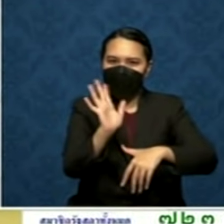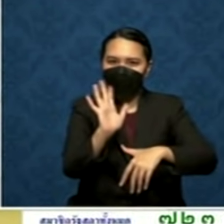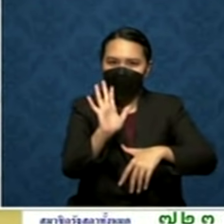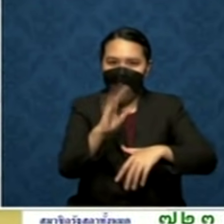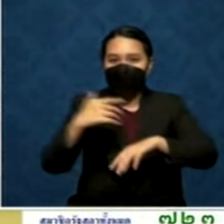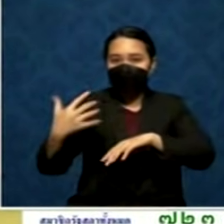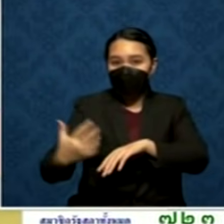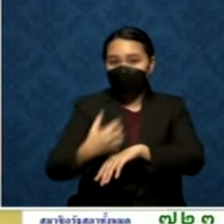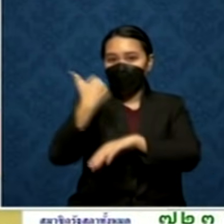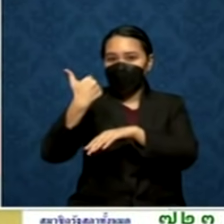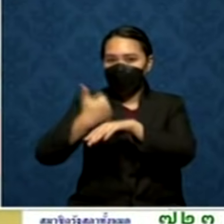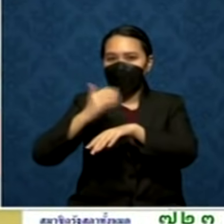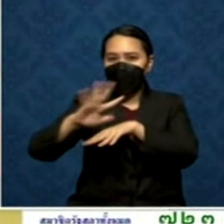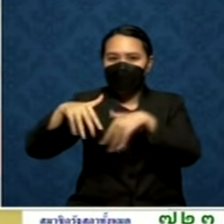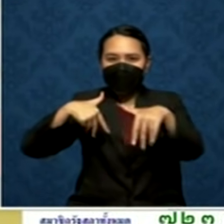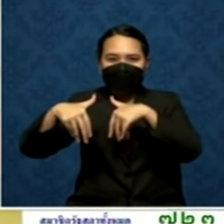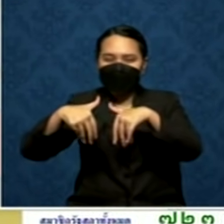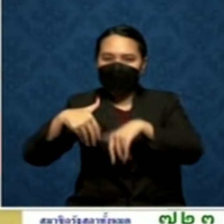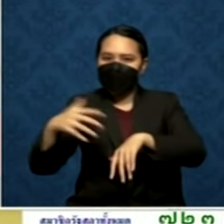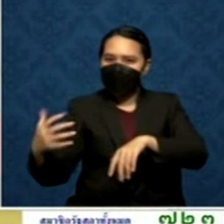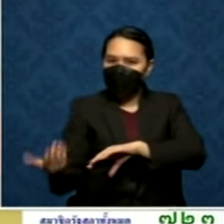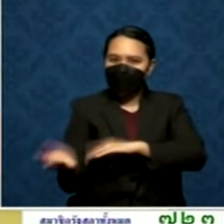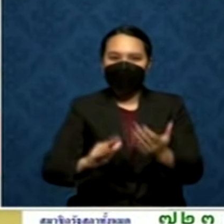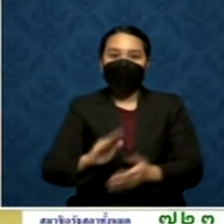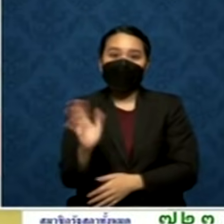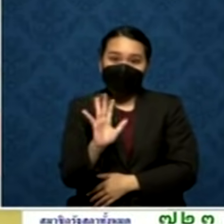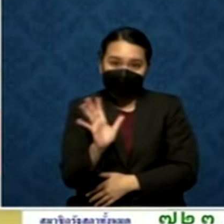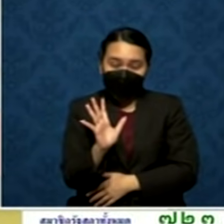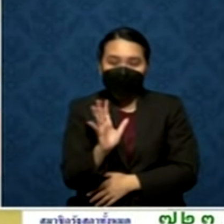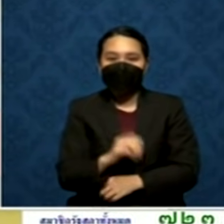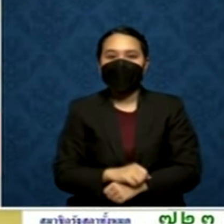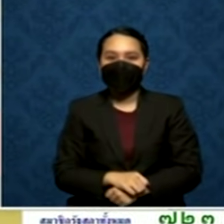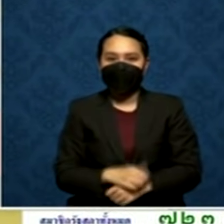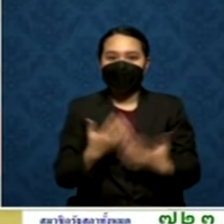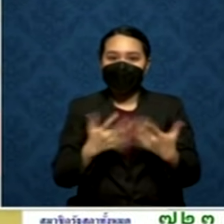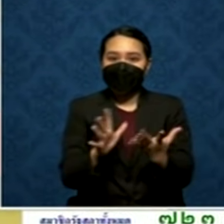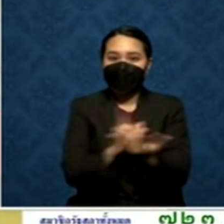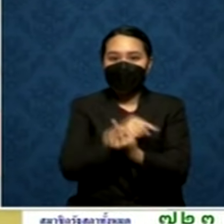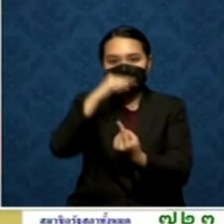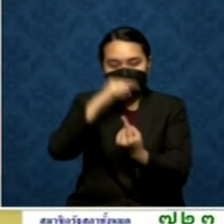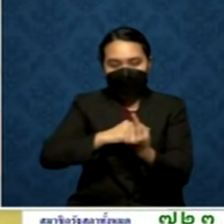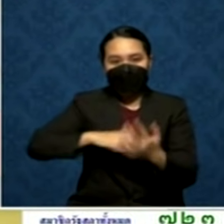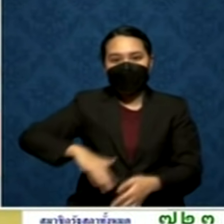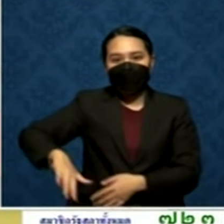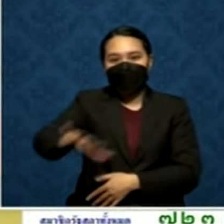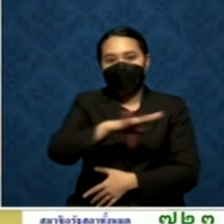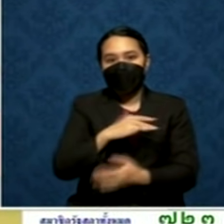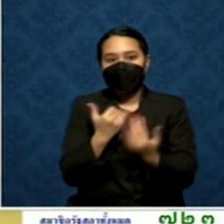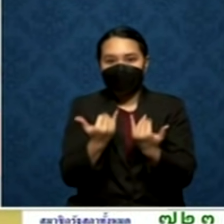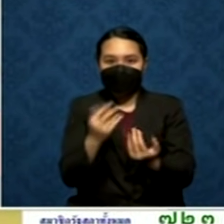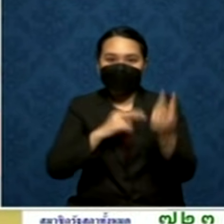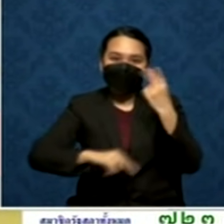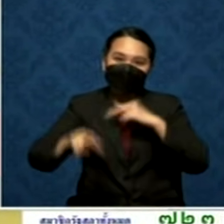ทำลายอำนาจสูงสุดของประชาชนจะแสดงให้พวกเขาเห็นครับสังคมไทยของพวกเรายังสามารถรักษา